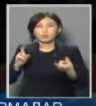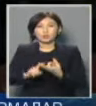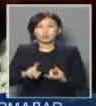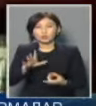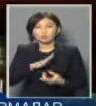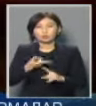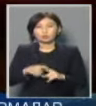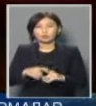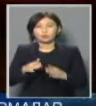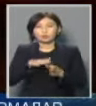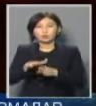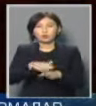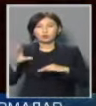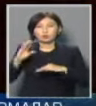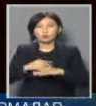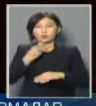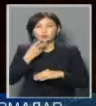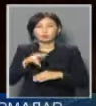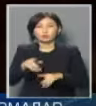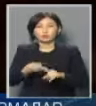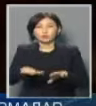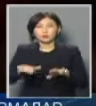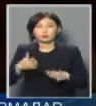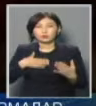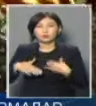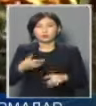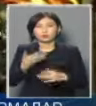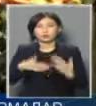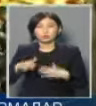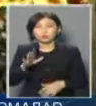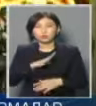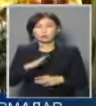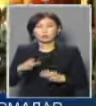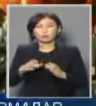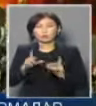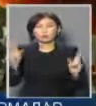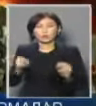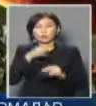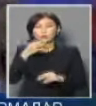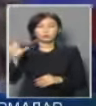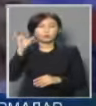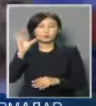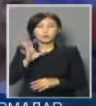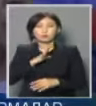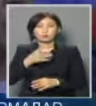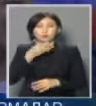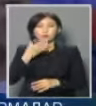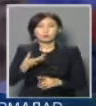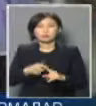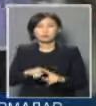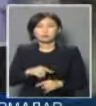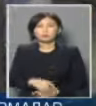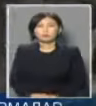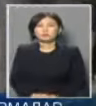ұштастырған шығармашылыққа толы кешті тамашалаған көрермендердің қуанышында шек жоқ. Ұжымға сәттілік тілеген тыңдармандар ыстық тілектерін